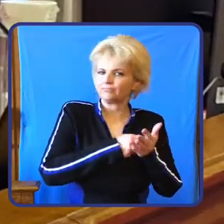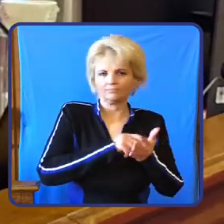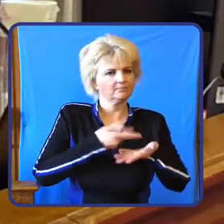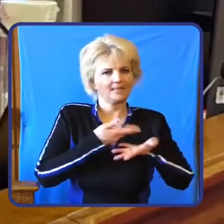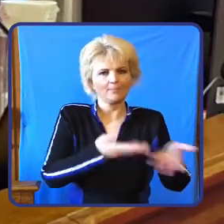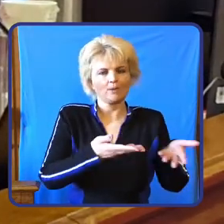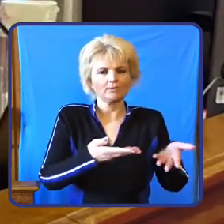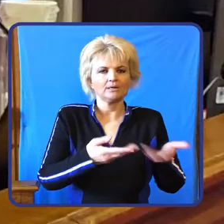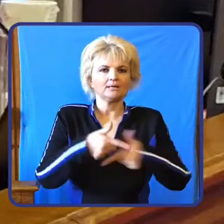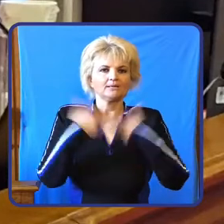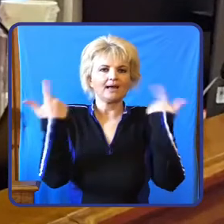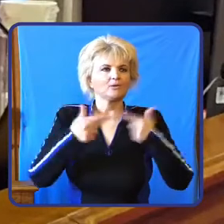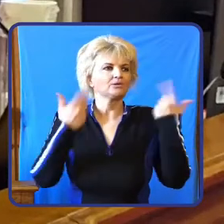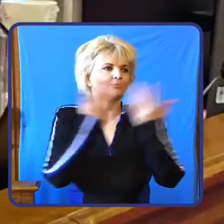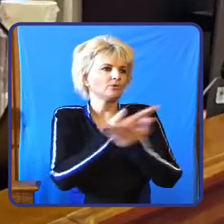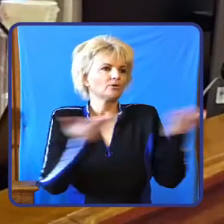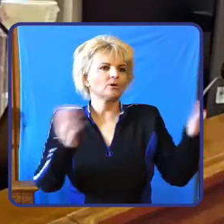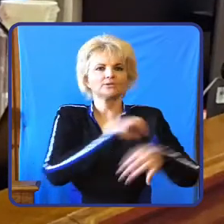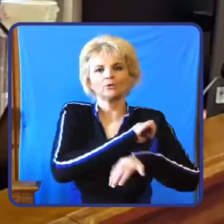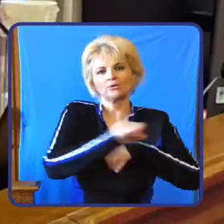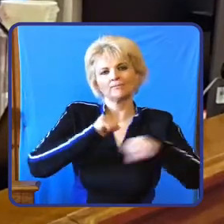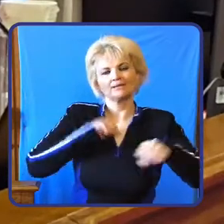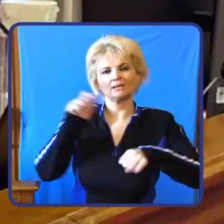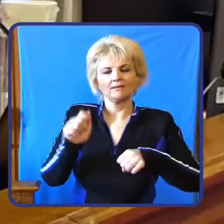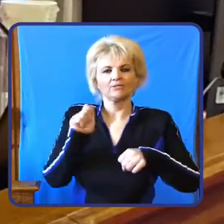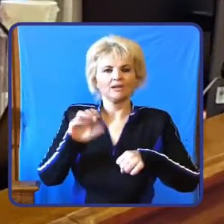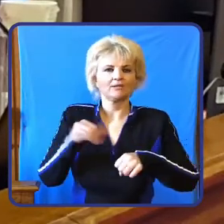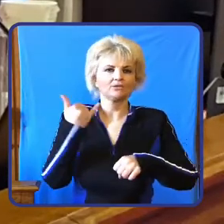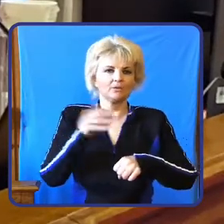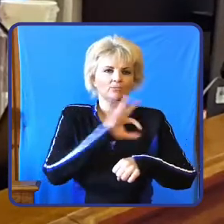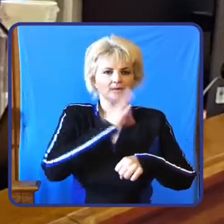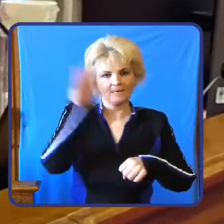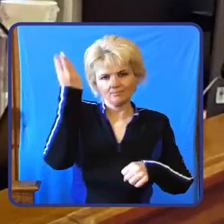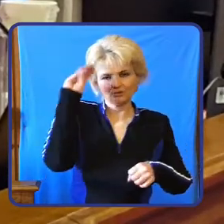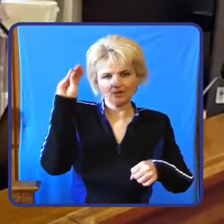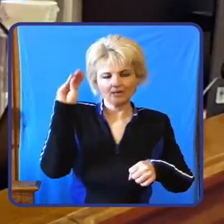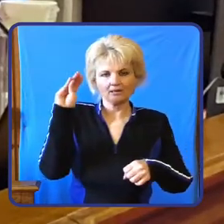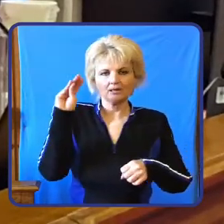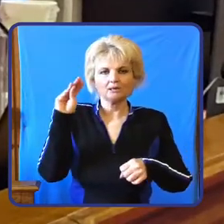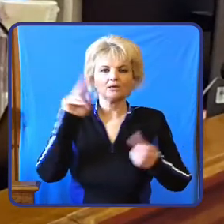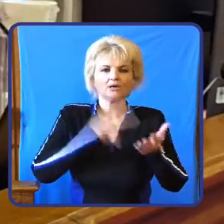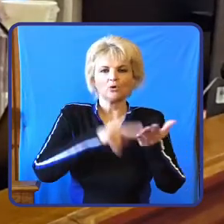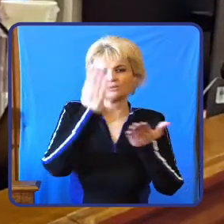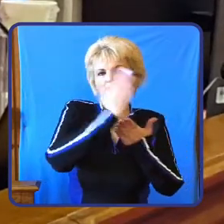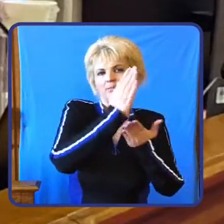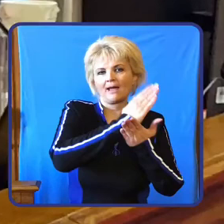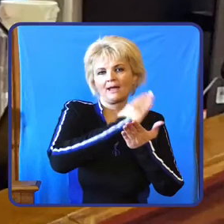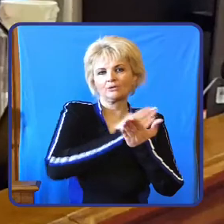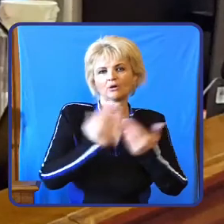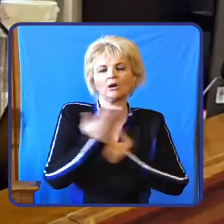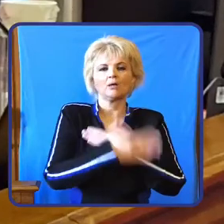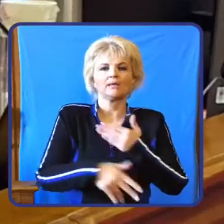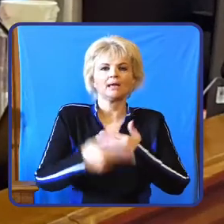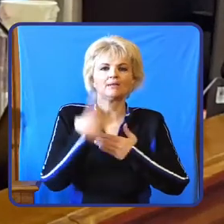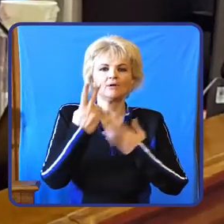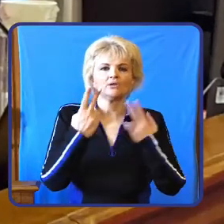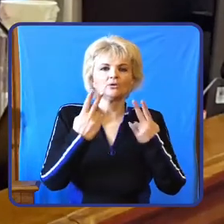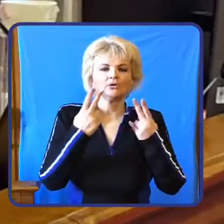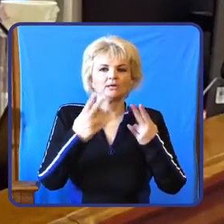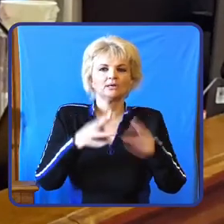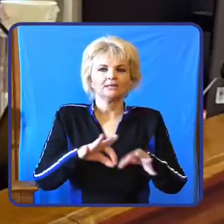kaphat. Tájékoztatom önöket, hogy az önkormányzati képviselők és a polgármester a jogszabályi előírásoknak megfelelően vagyonnyilatkozat